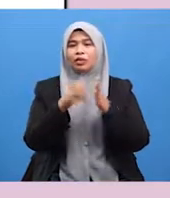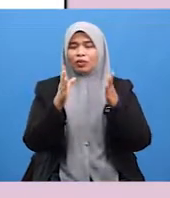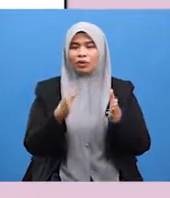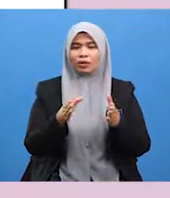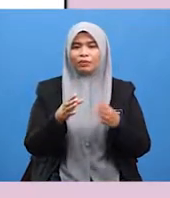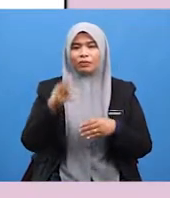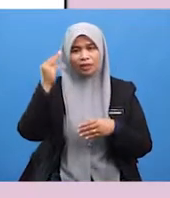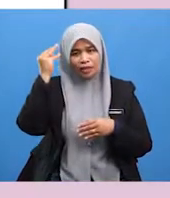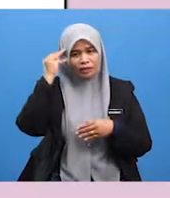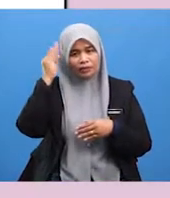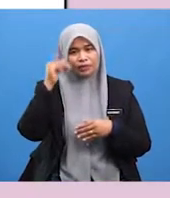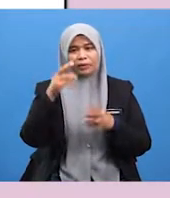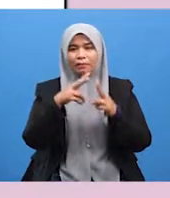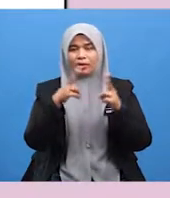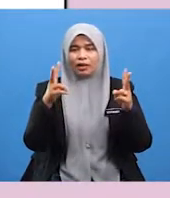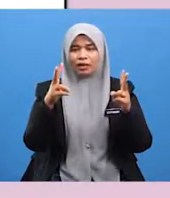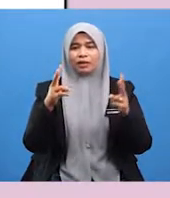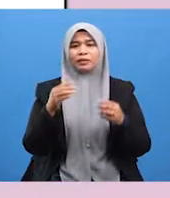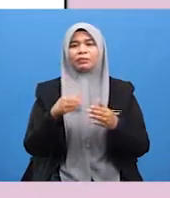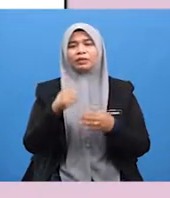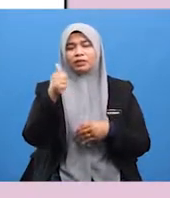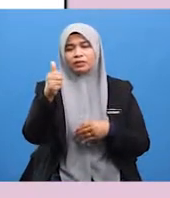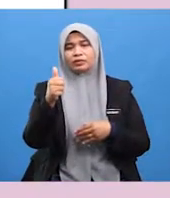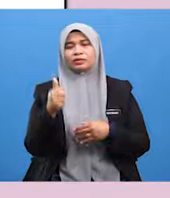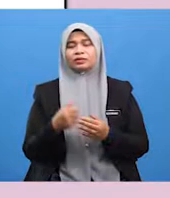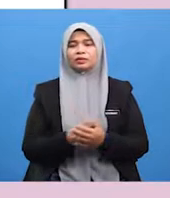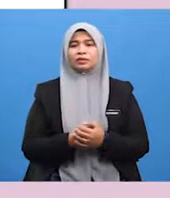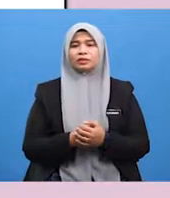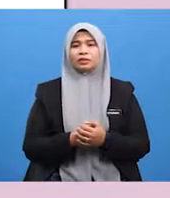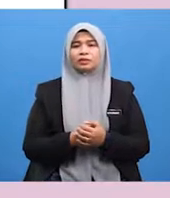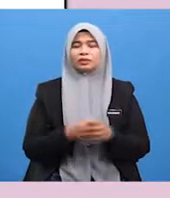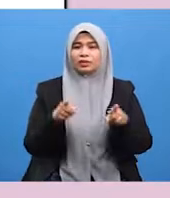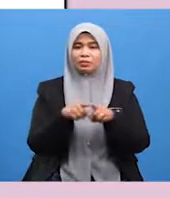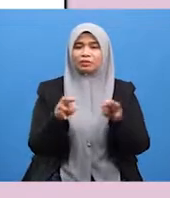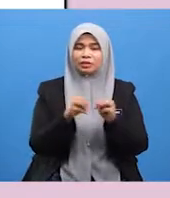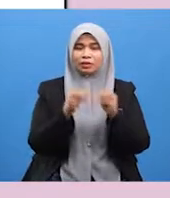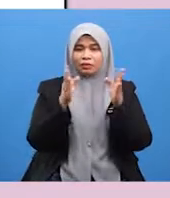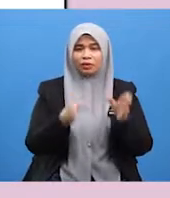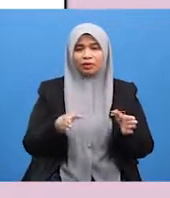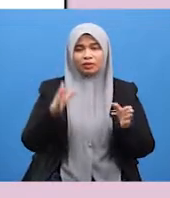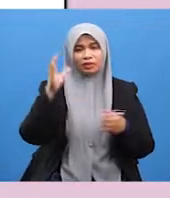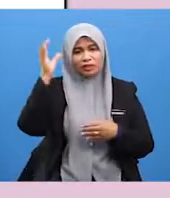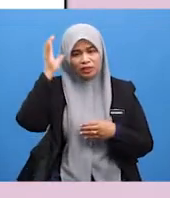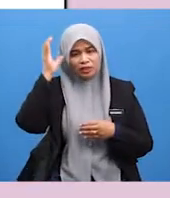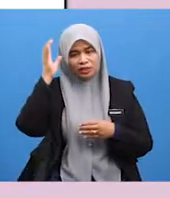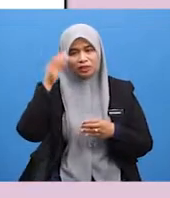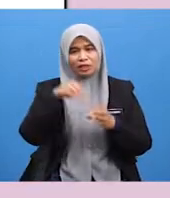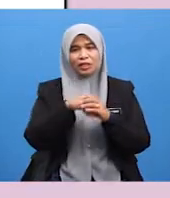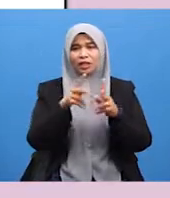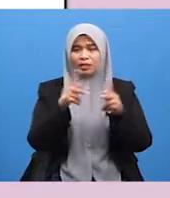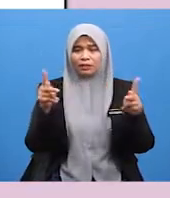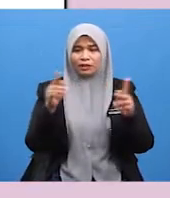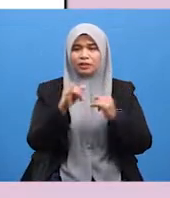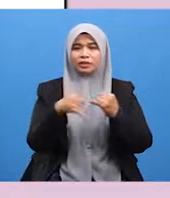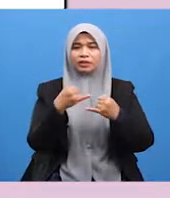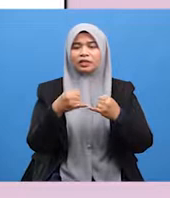merupakan orang Melayu yang paling berpotensi setaraf dengan orang Cina dalam mengembangkan